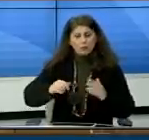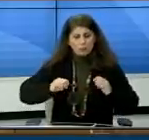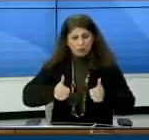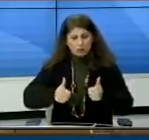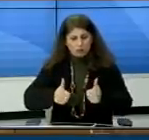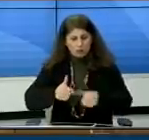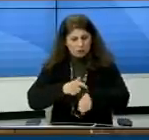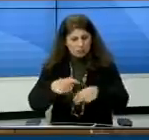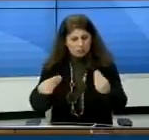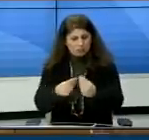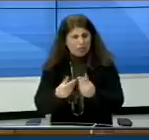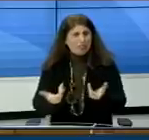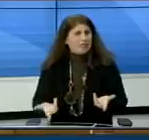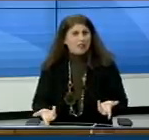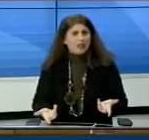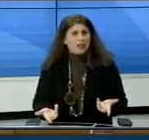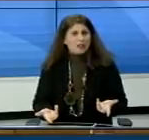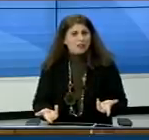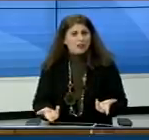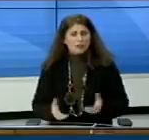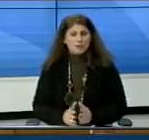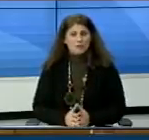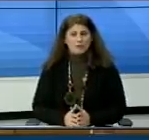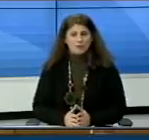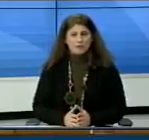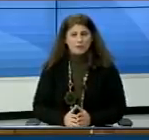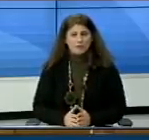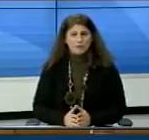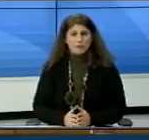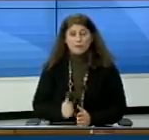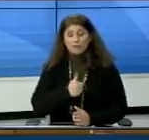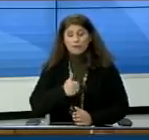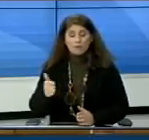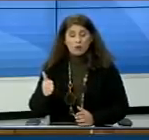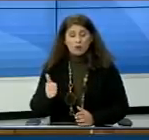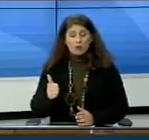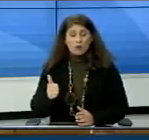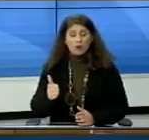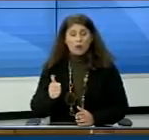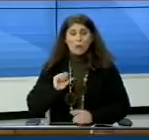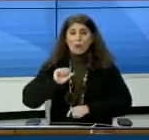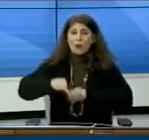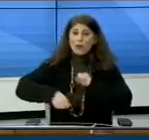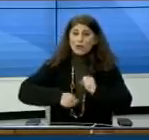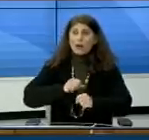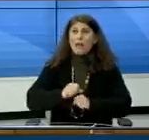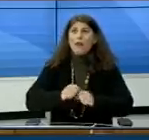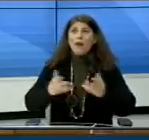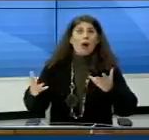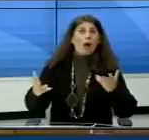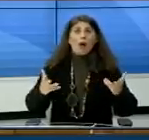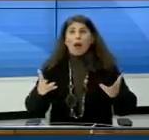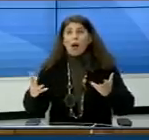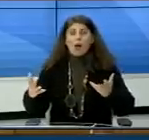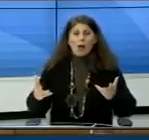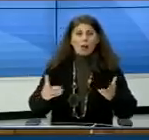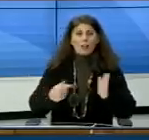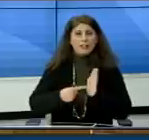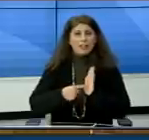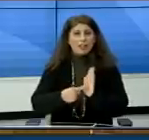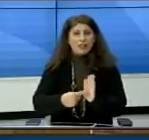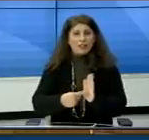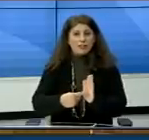πρωτοβουλία εκτός από την απελπισμένη του απόπειρα να δείξει ότι ο